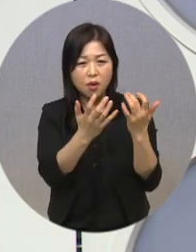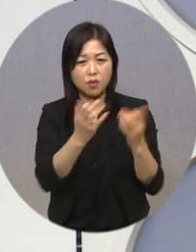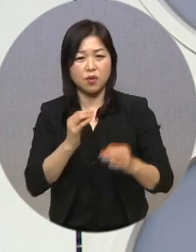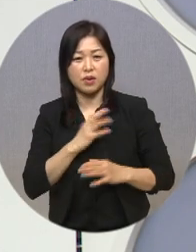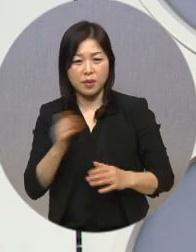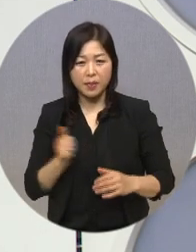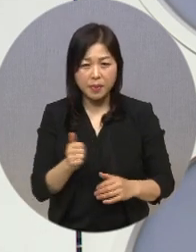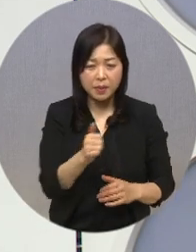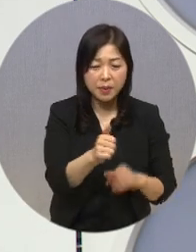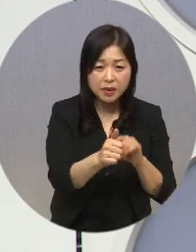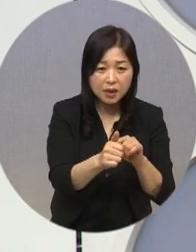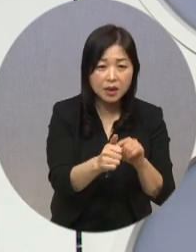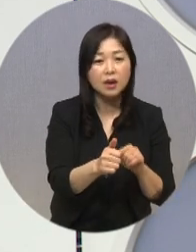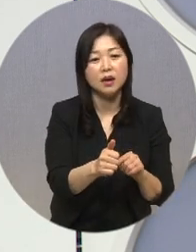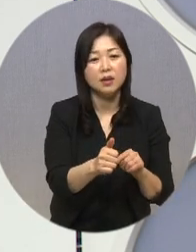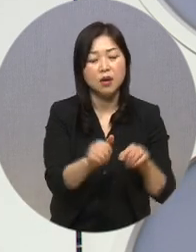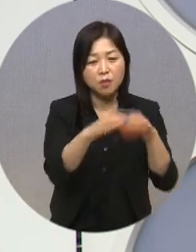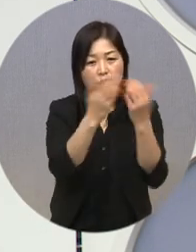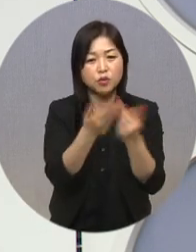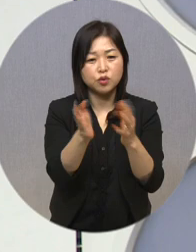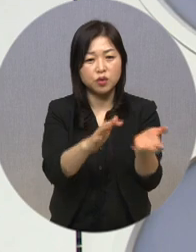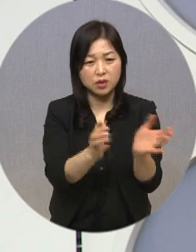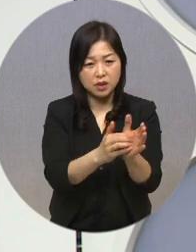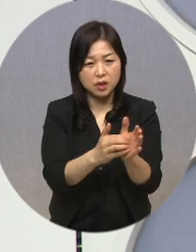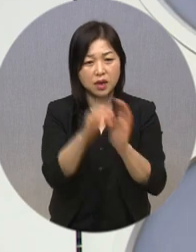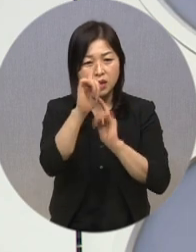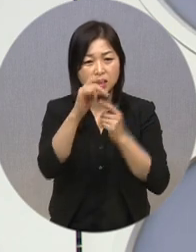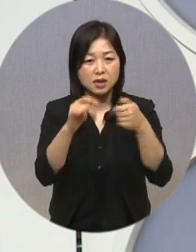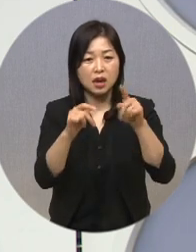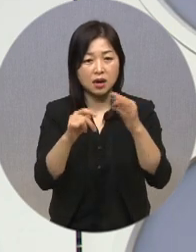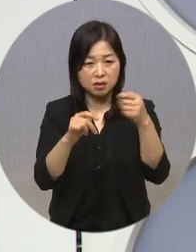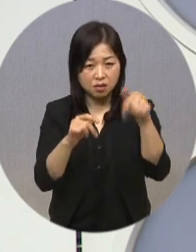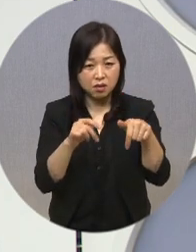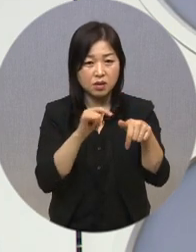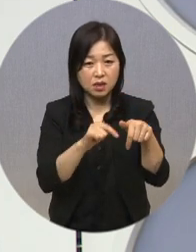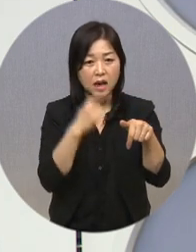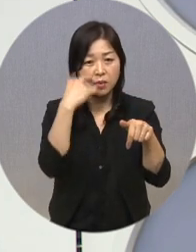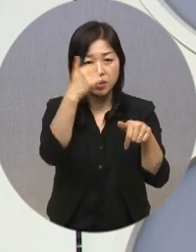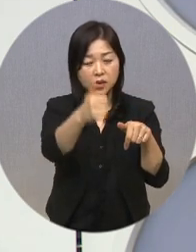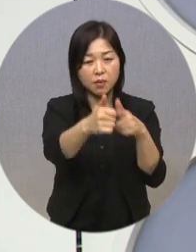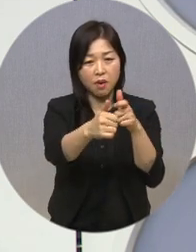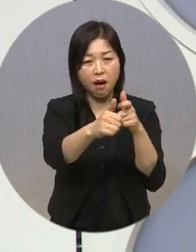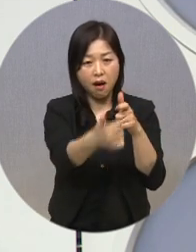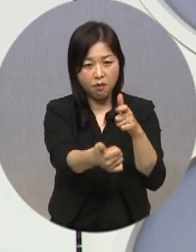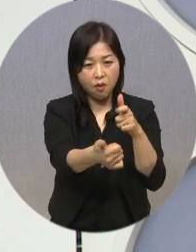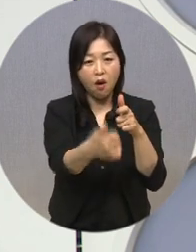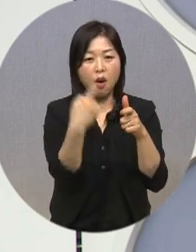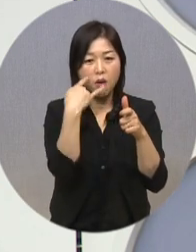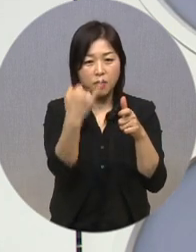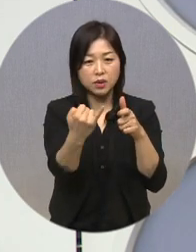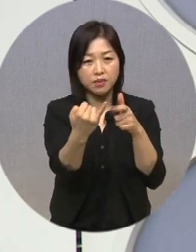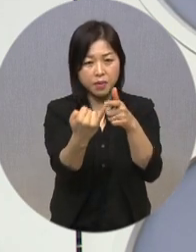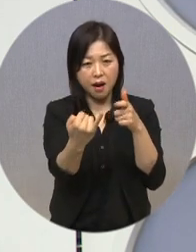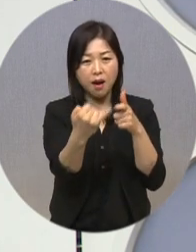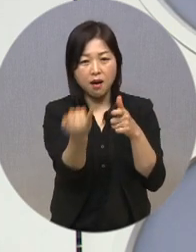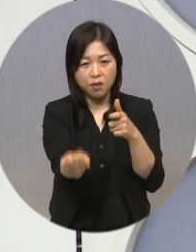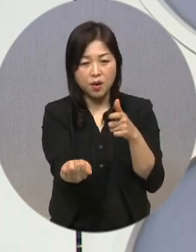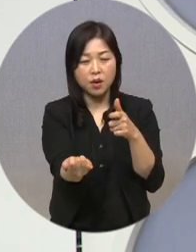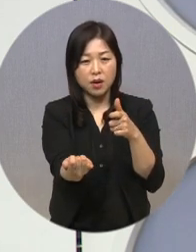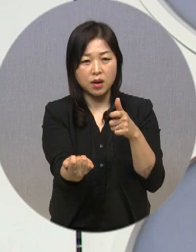쫓아갔더니 다 죽었는데 이강석이가 아버지를 총을 쏘고 어머니 총 쏘고